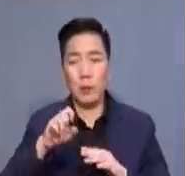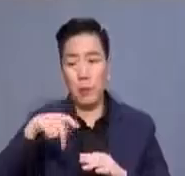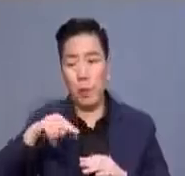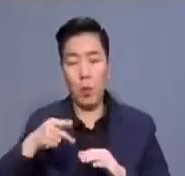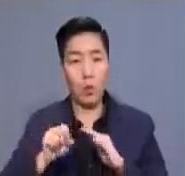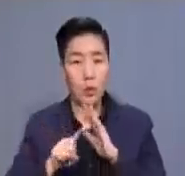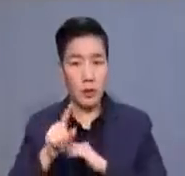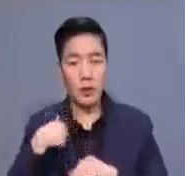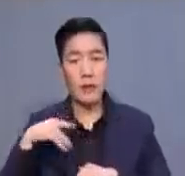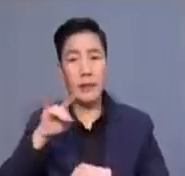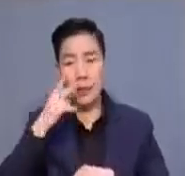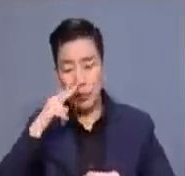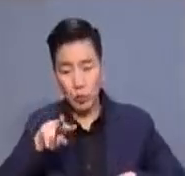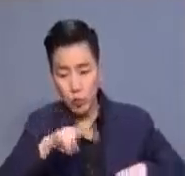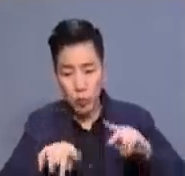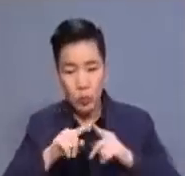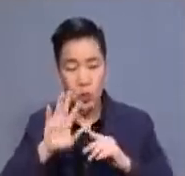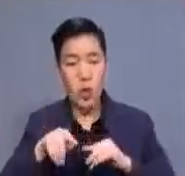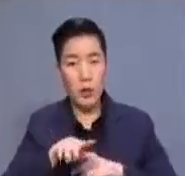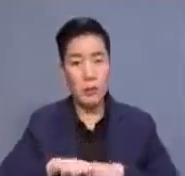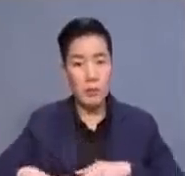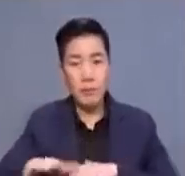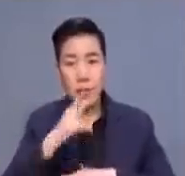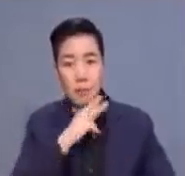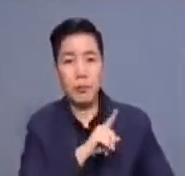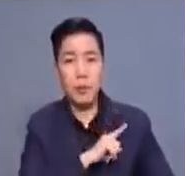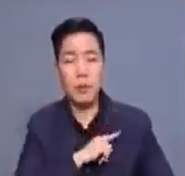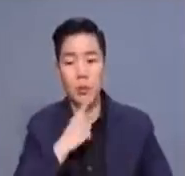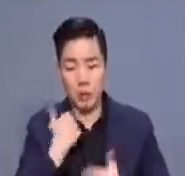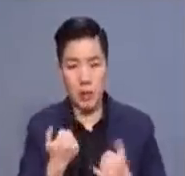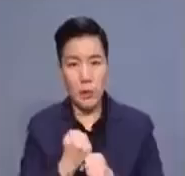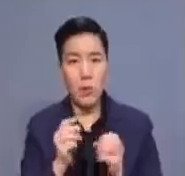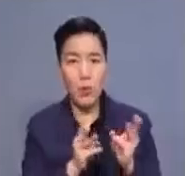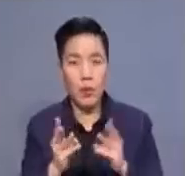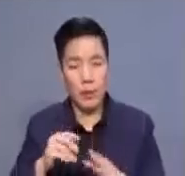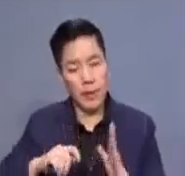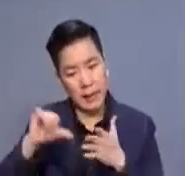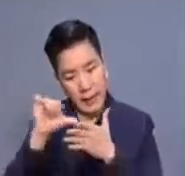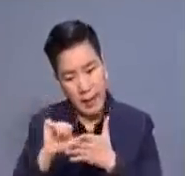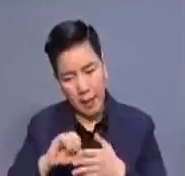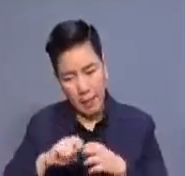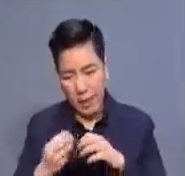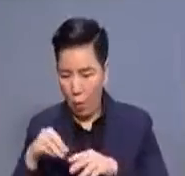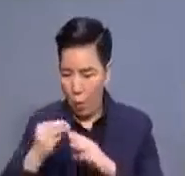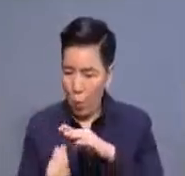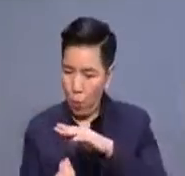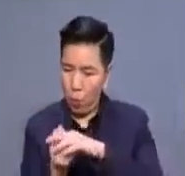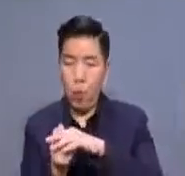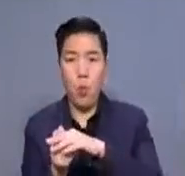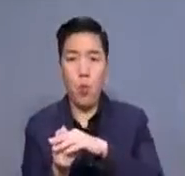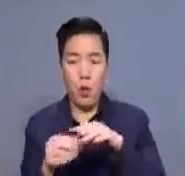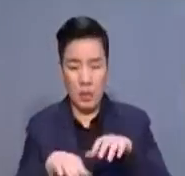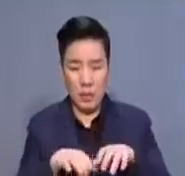าพันธุ์สัตว์ป่าเขาประบางครามนะครับบอกว่าตอนนี้กำลังหาวิธีการแก้ไขปัญหาหัวน็อตยึดแผ่น